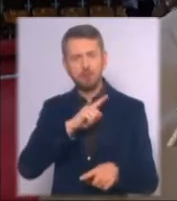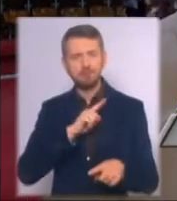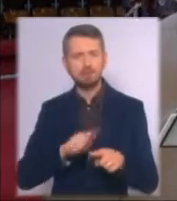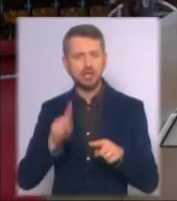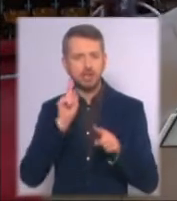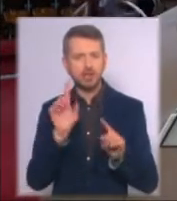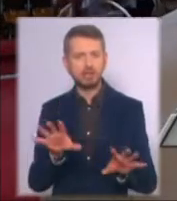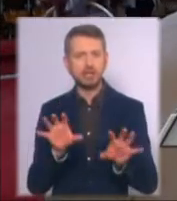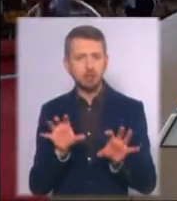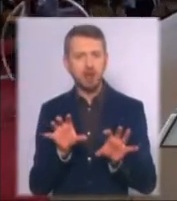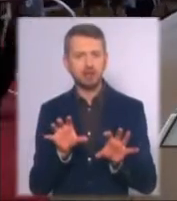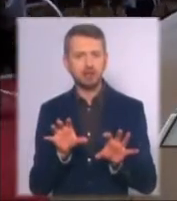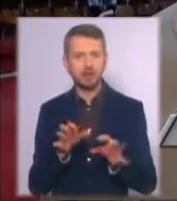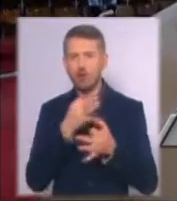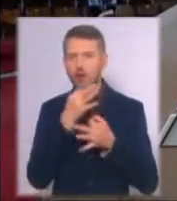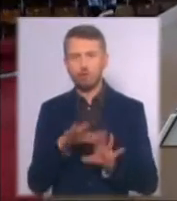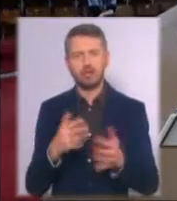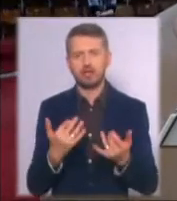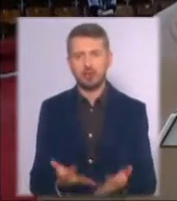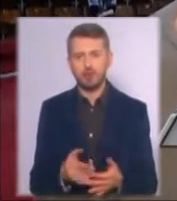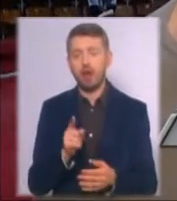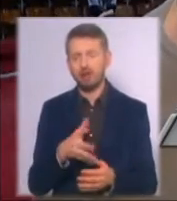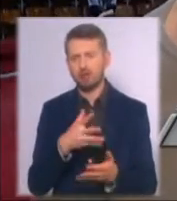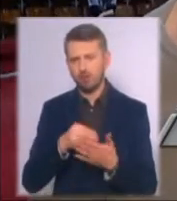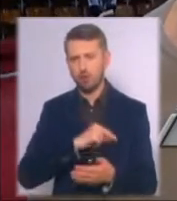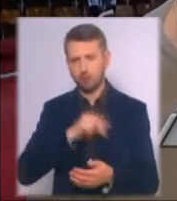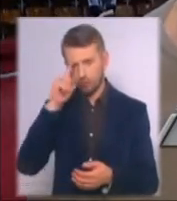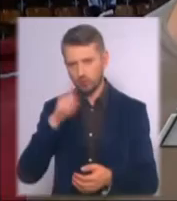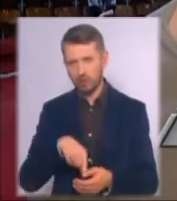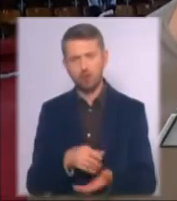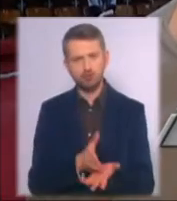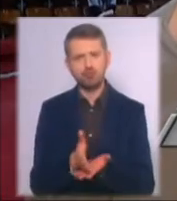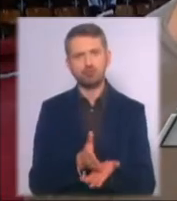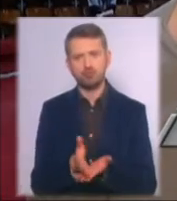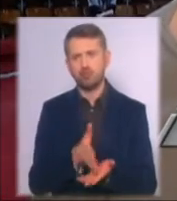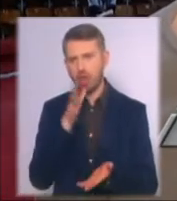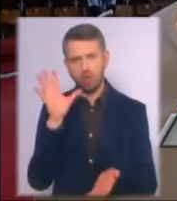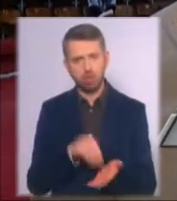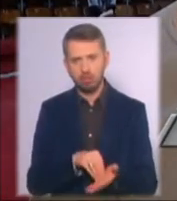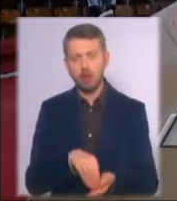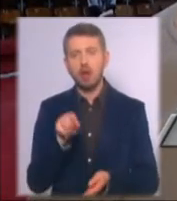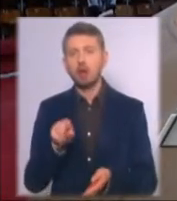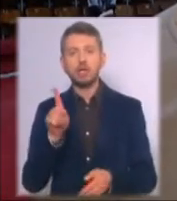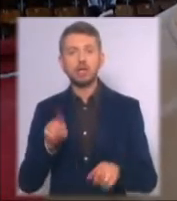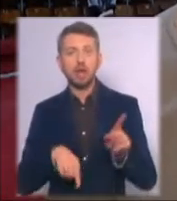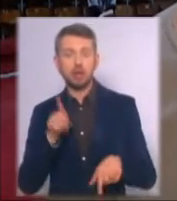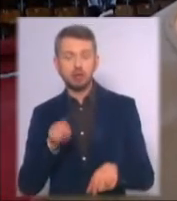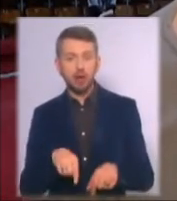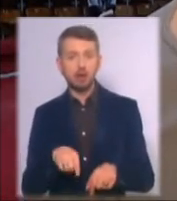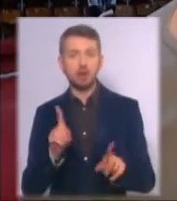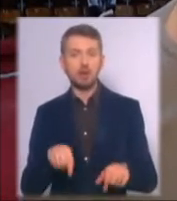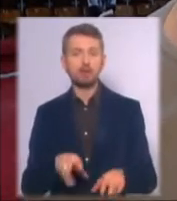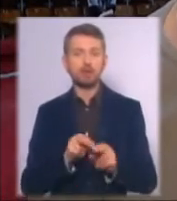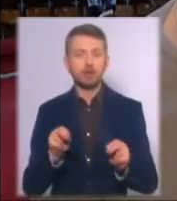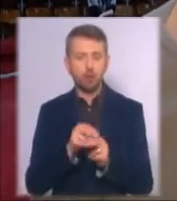воспринимает любые требования. Они свою работу знают, они работают эту работу уже много лет. Они иногда даже дрессировщику